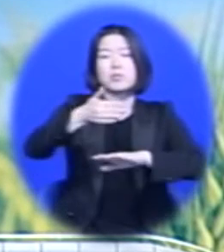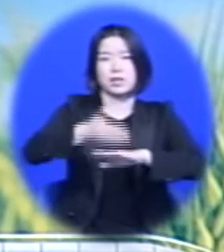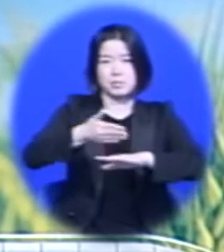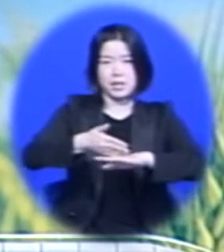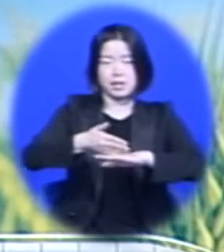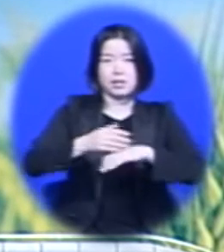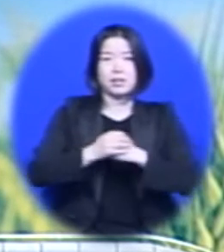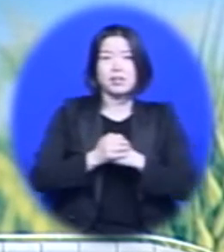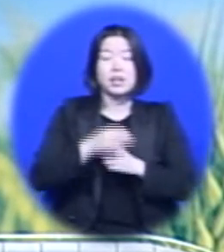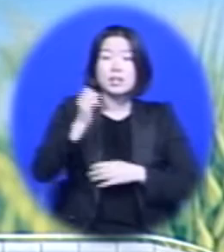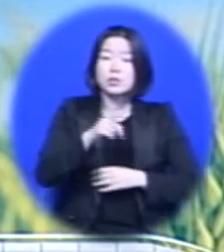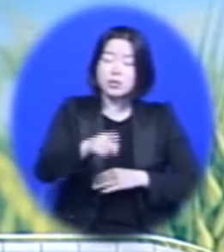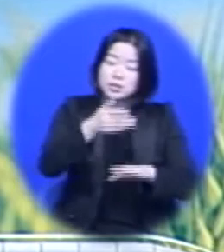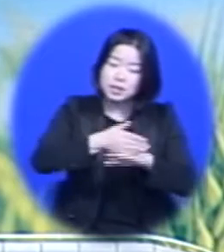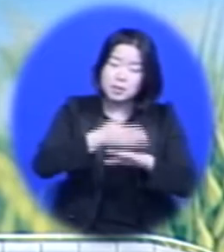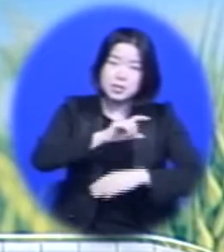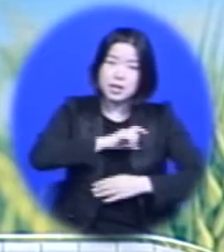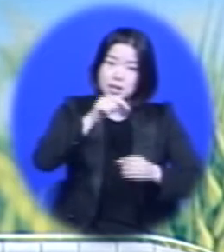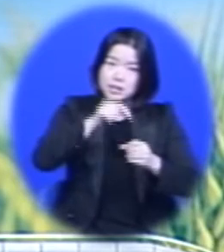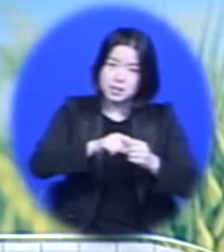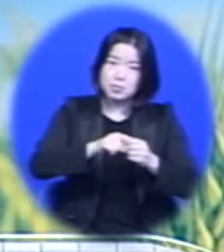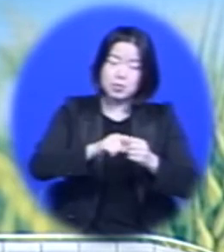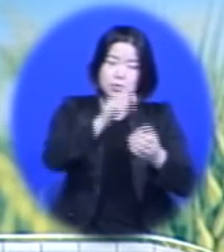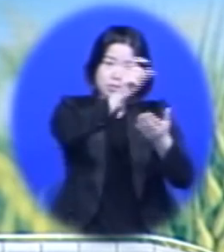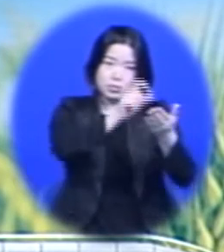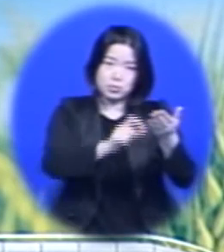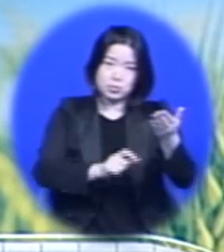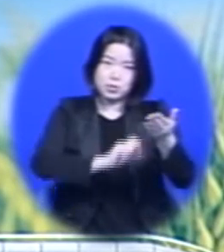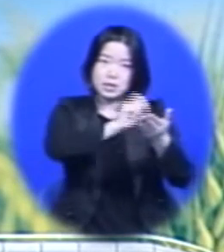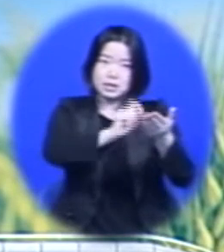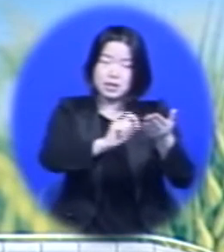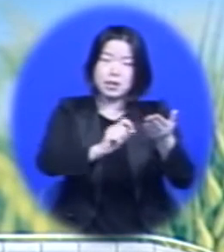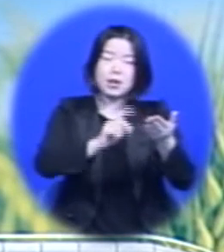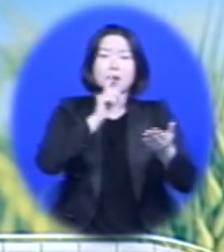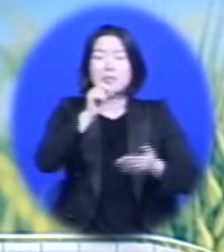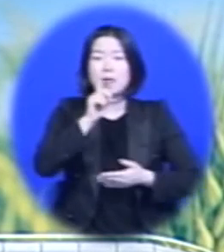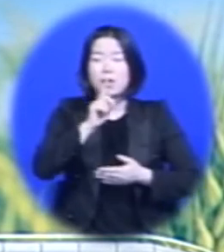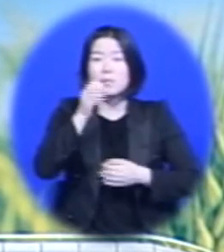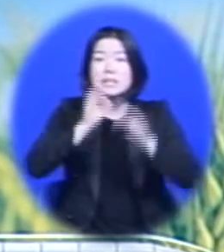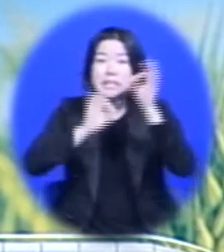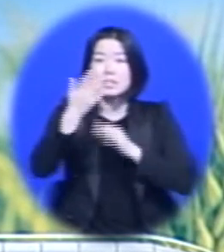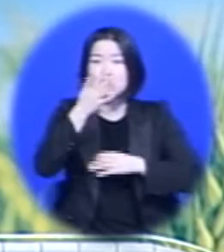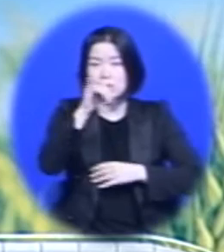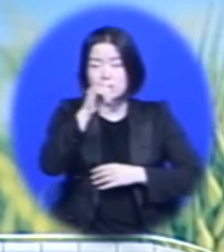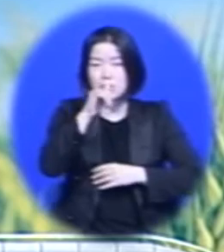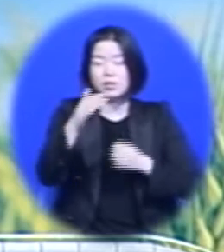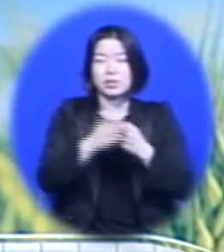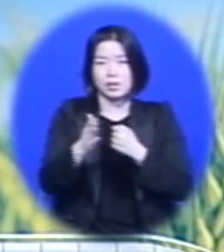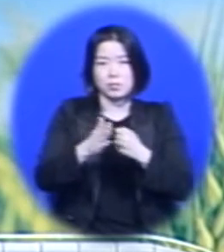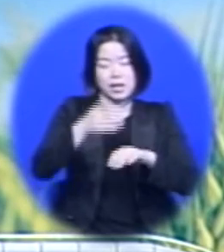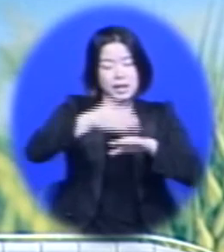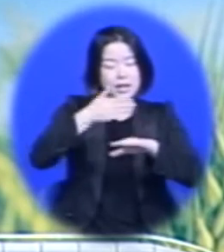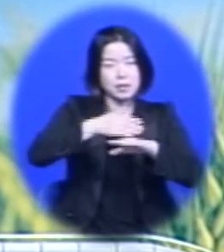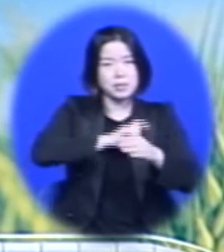그리고 그 감사한 제목을 한번 정리해서 써보라. 말로 하면 실수할 수도 있으니까 감사할 제목을